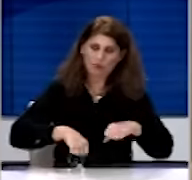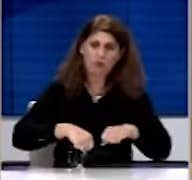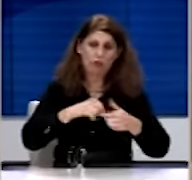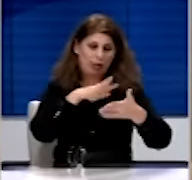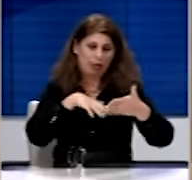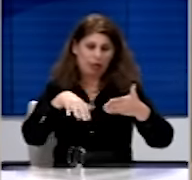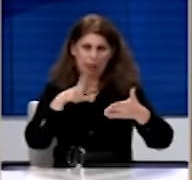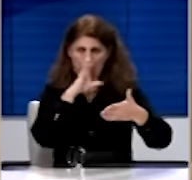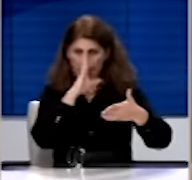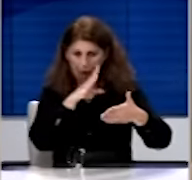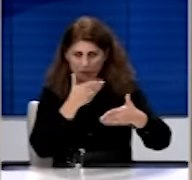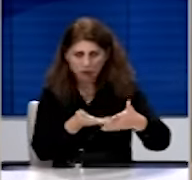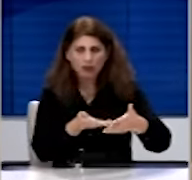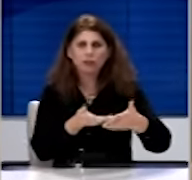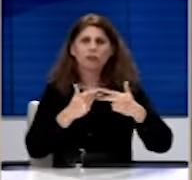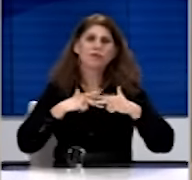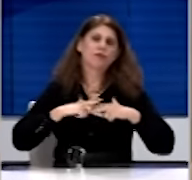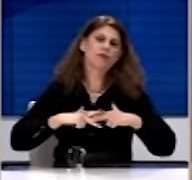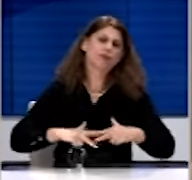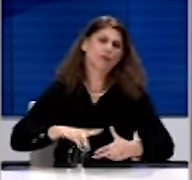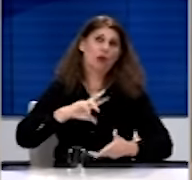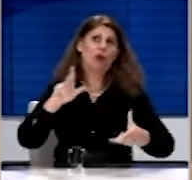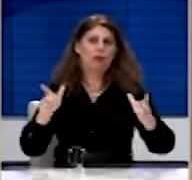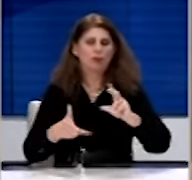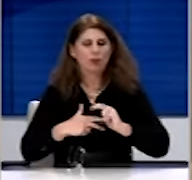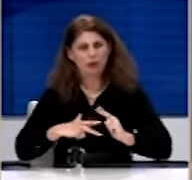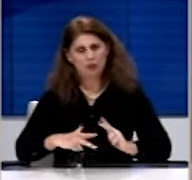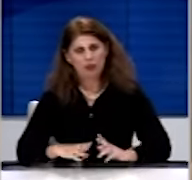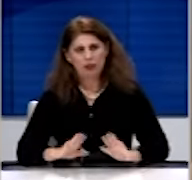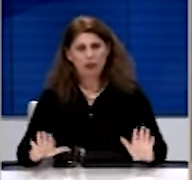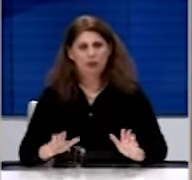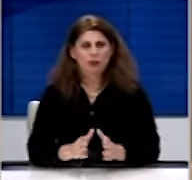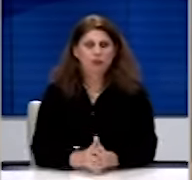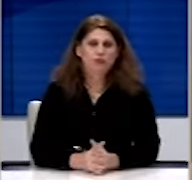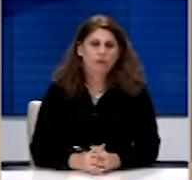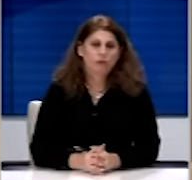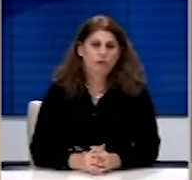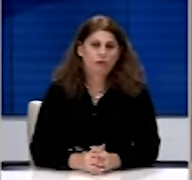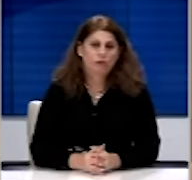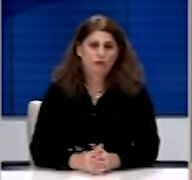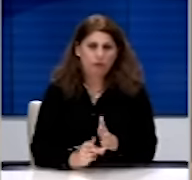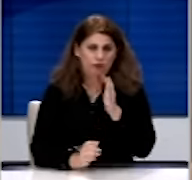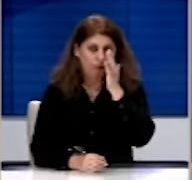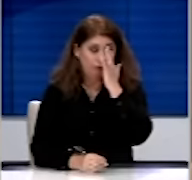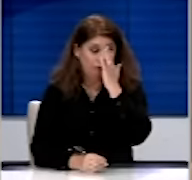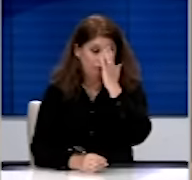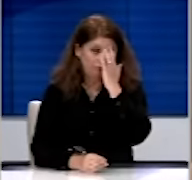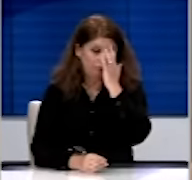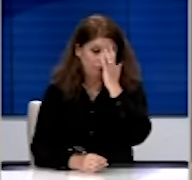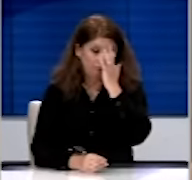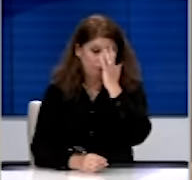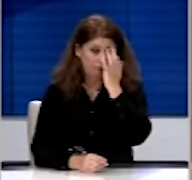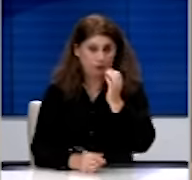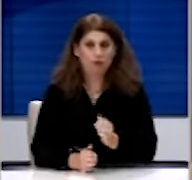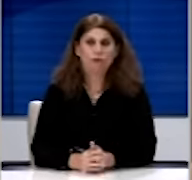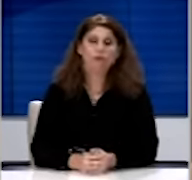και έτσι ανακουφίστηκε και όλος ο πλανήτης. Ούτε βέβαια όλες οι χώρες έχουν το